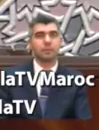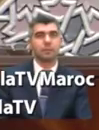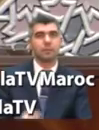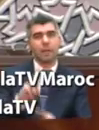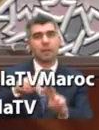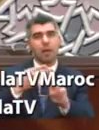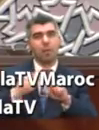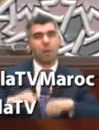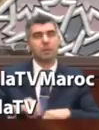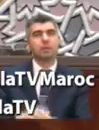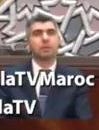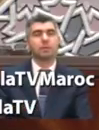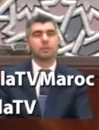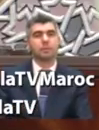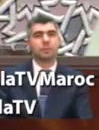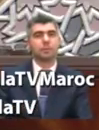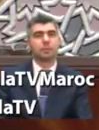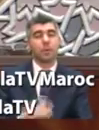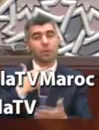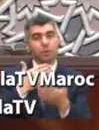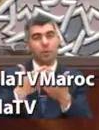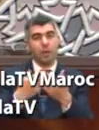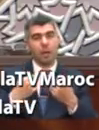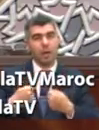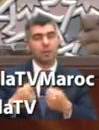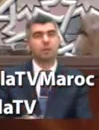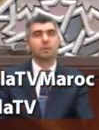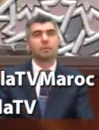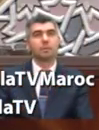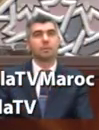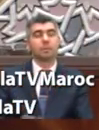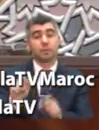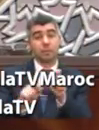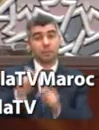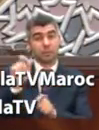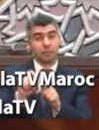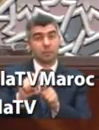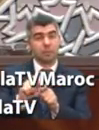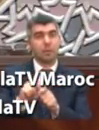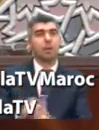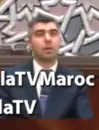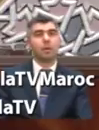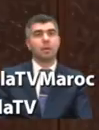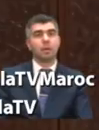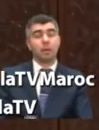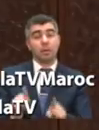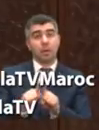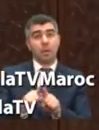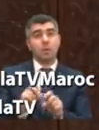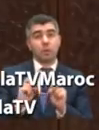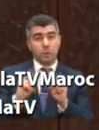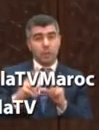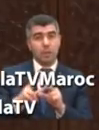رد سيد الوزير. شكرا سيد الرئيس المحترم. سيد النائبة المحترمة، أريد أن أتمين